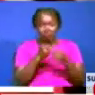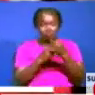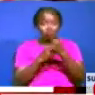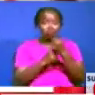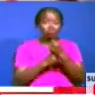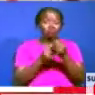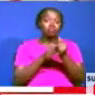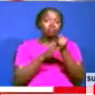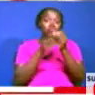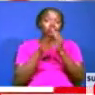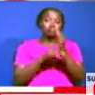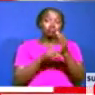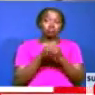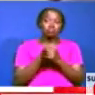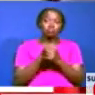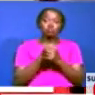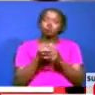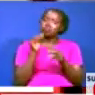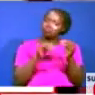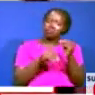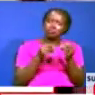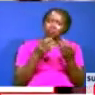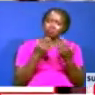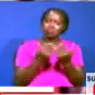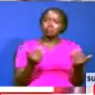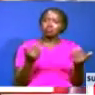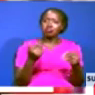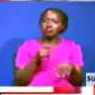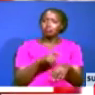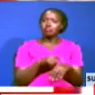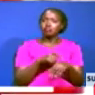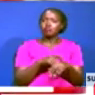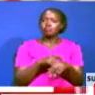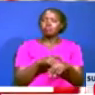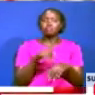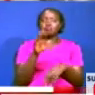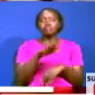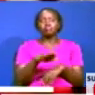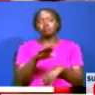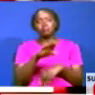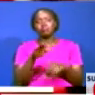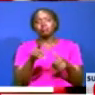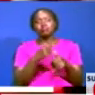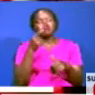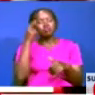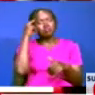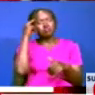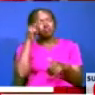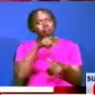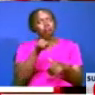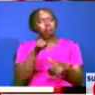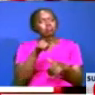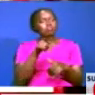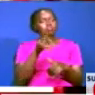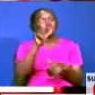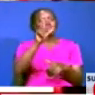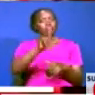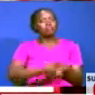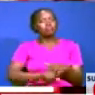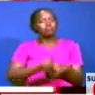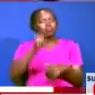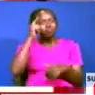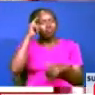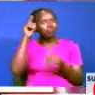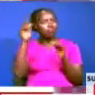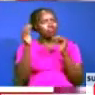leadership. Inachangia mambo mingi unapokuwa mtaani. La kwanza, fikra zako zinakaa zimekaa chini, unafikiria mambo mabaya